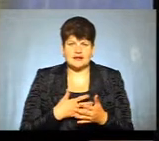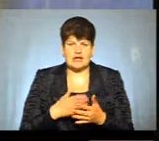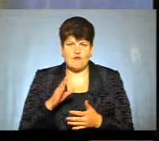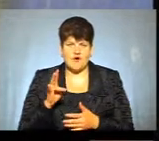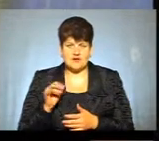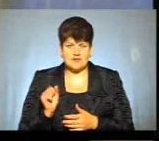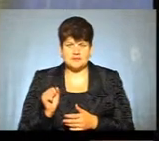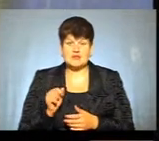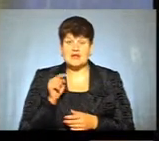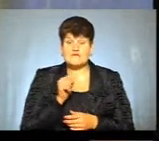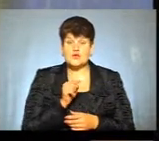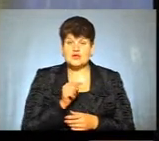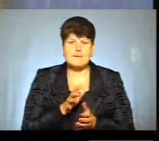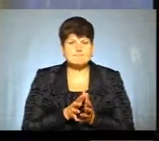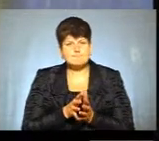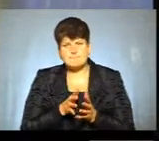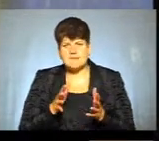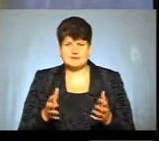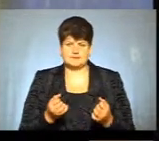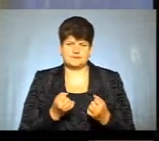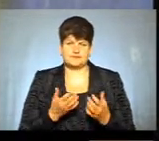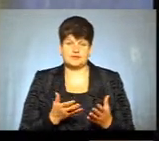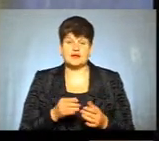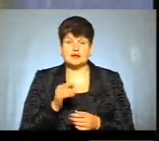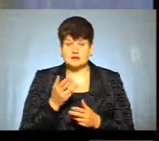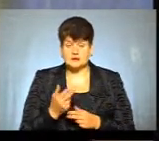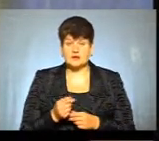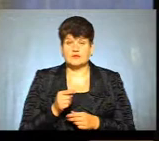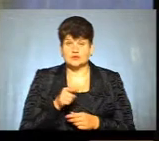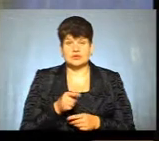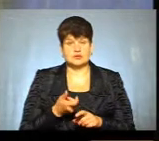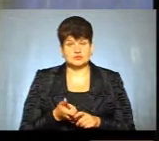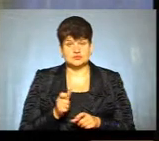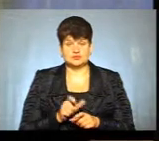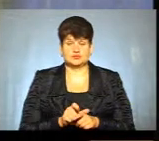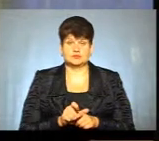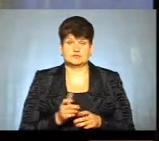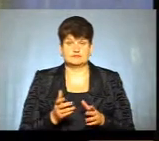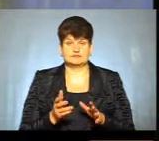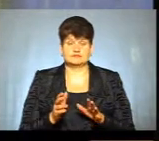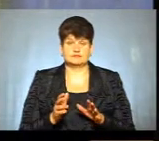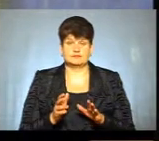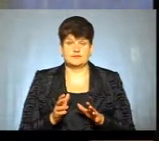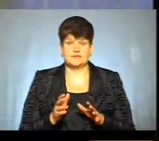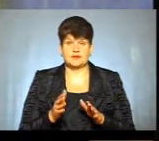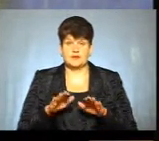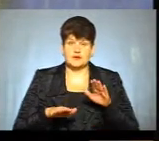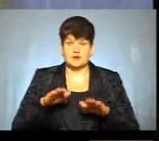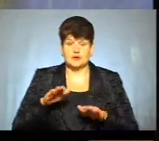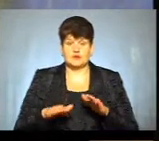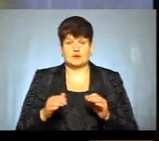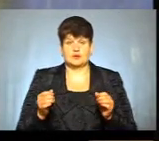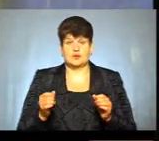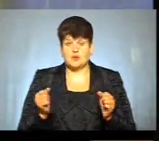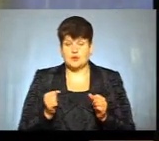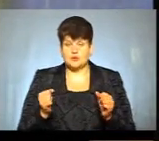розуміли, і вона максимально безпечна. Да, вона доволі лабільна до холодового ланцюга.